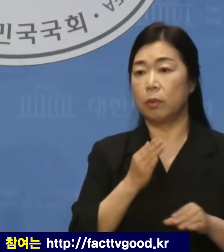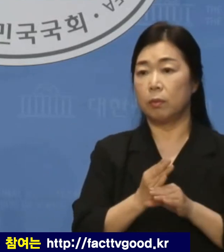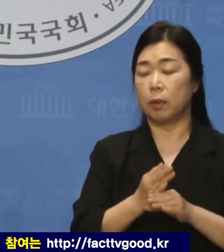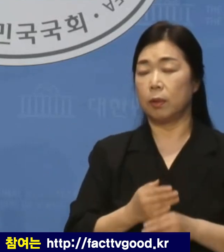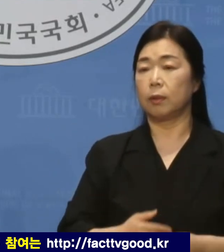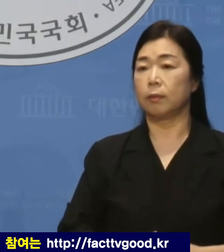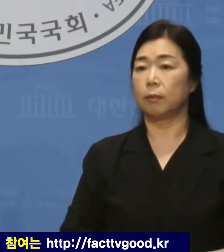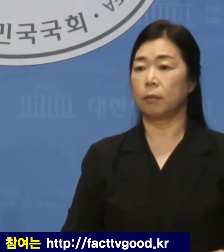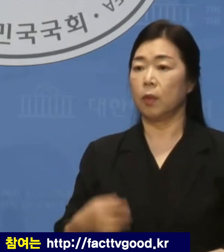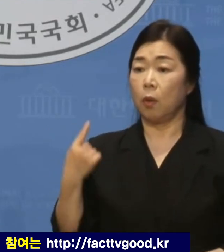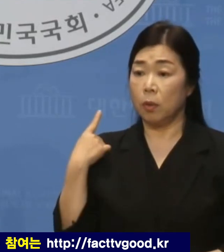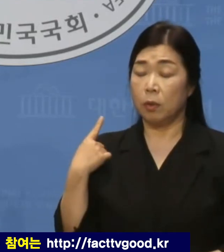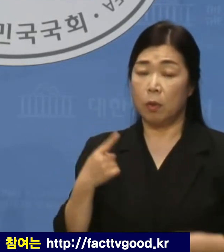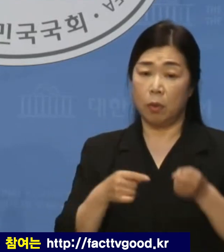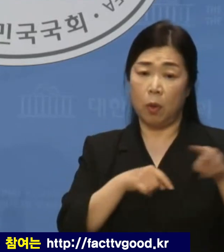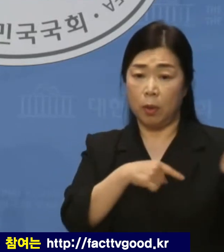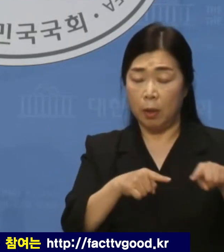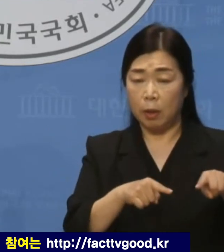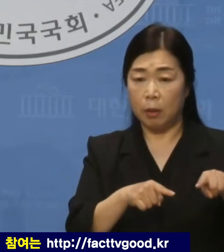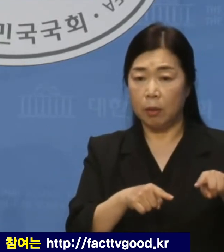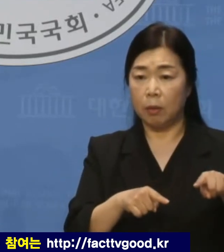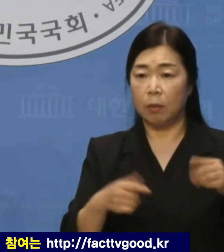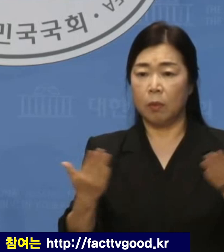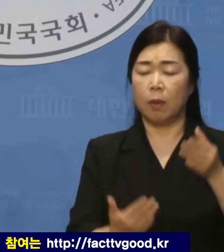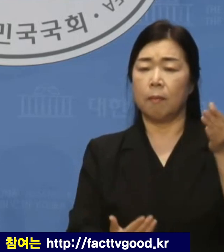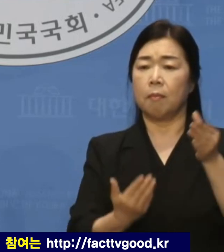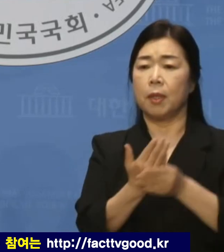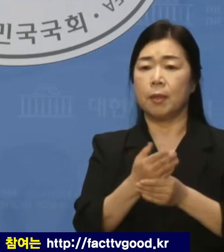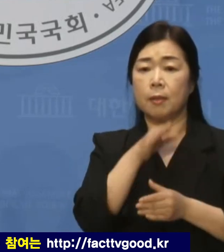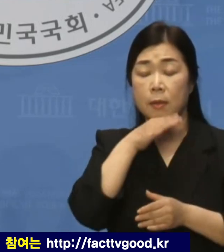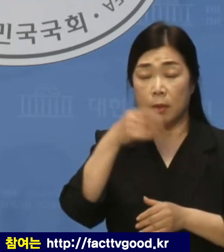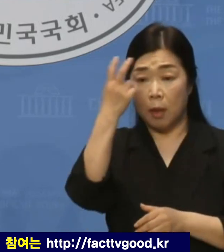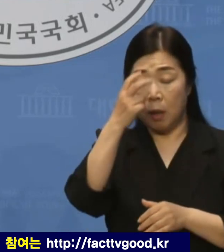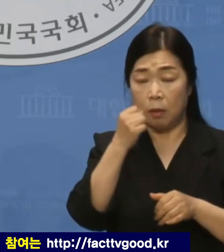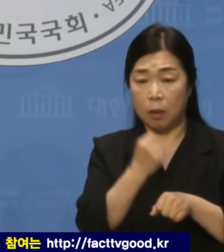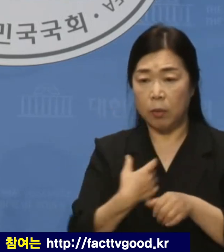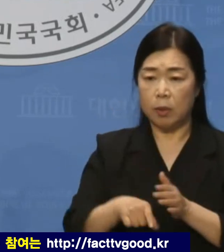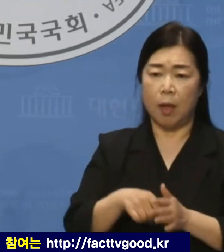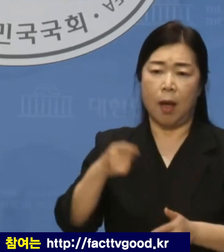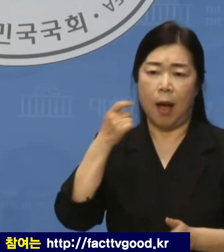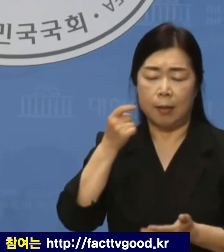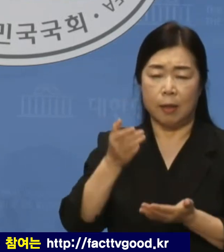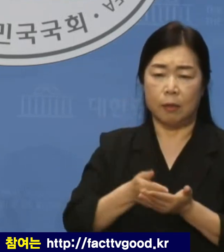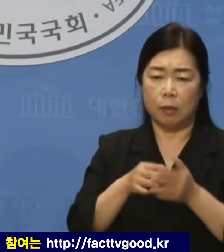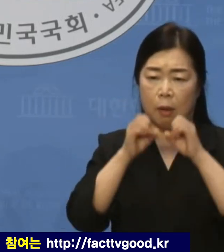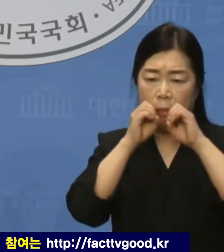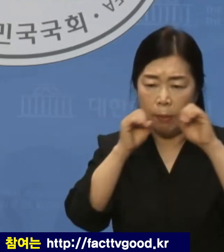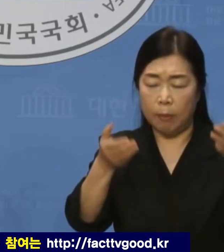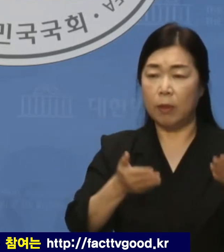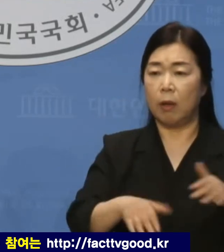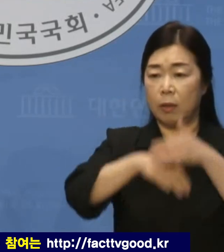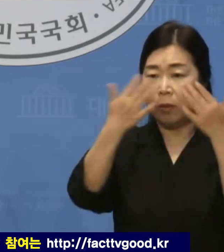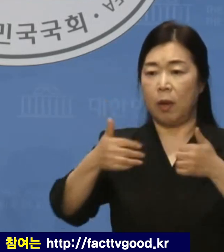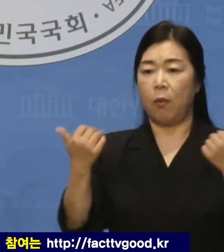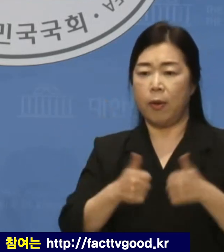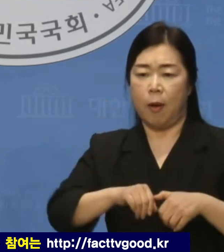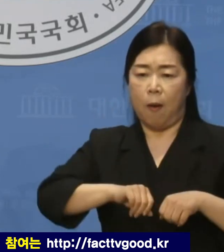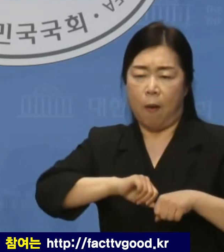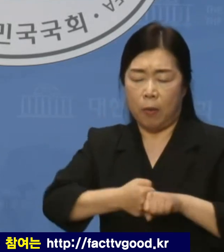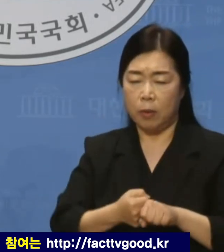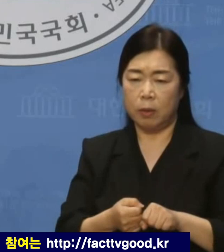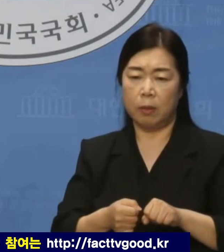있습니다. 어제도 여당은 오송 참사의 실책을 가리기 위해서 가짜뉴스를 동원해가며 전체 회의를